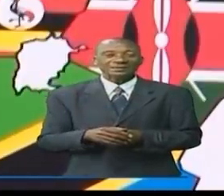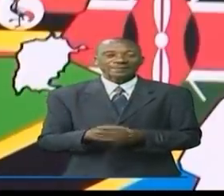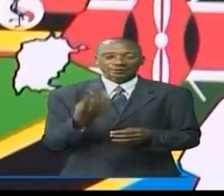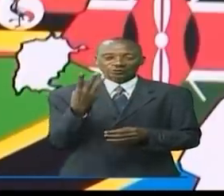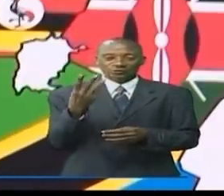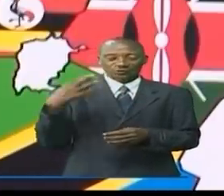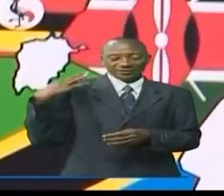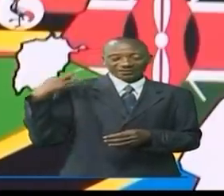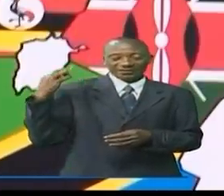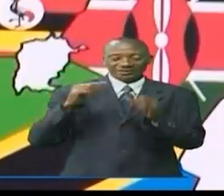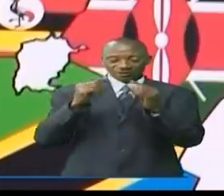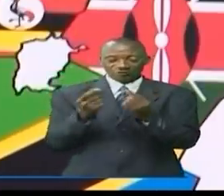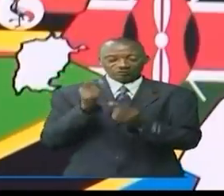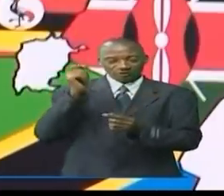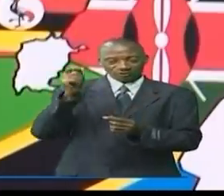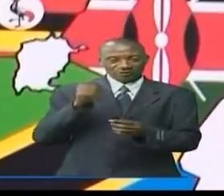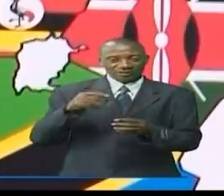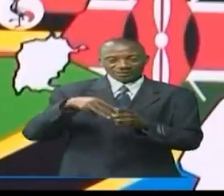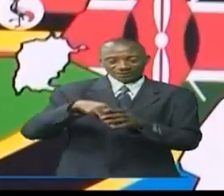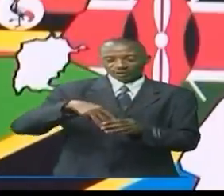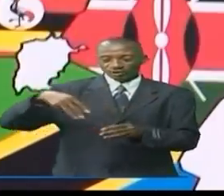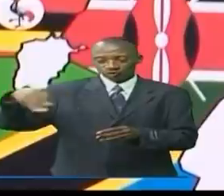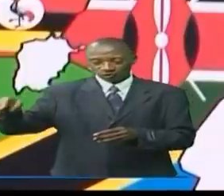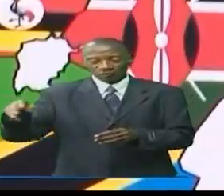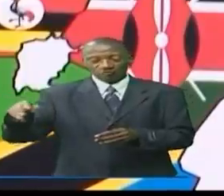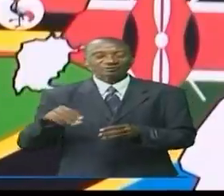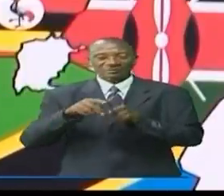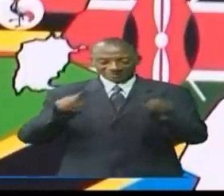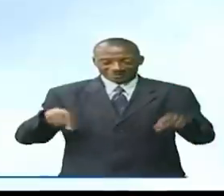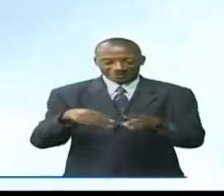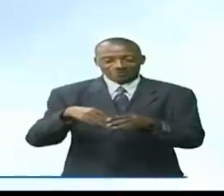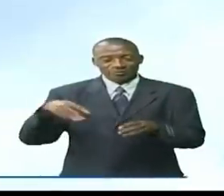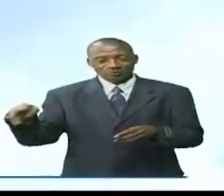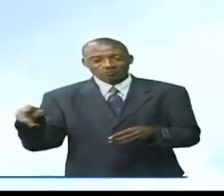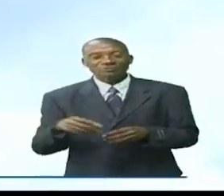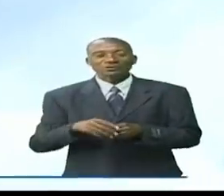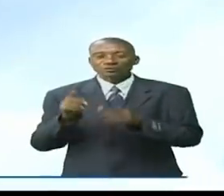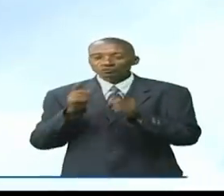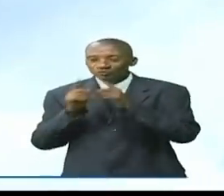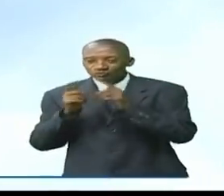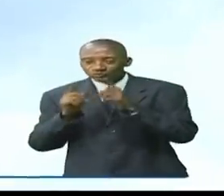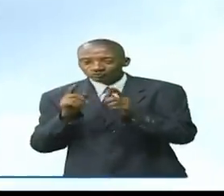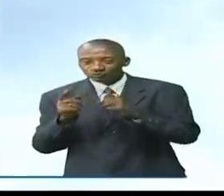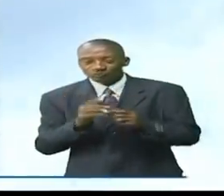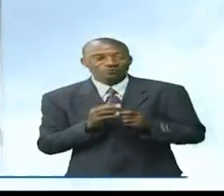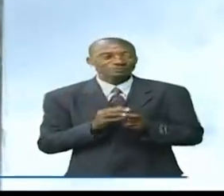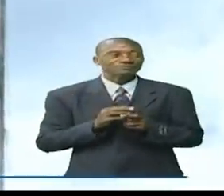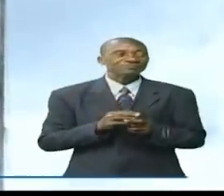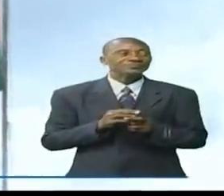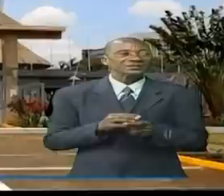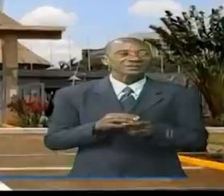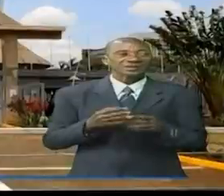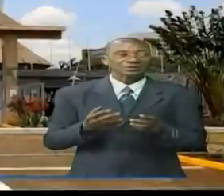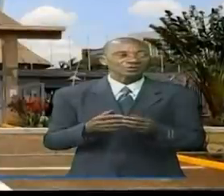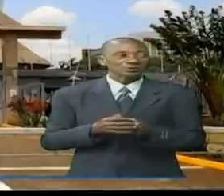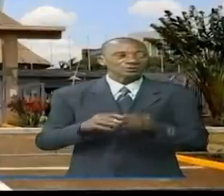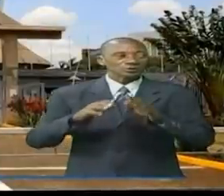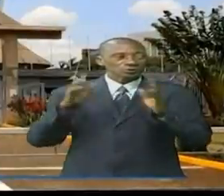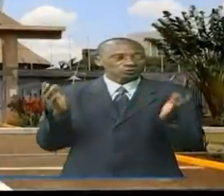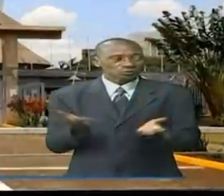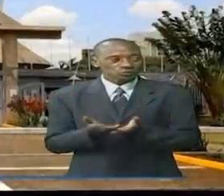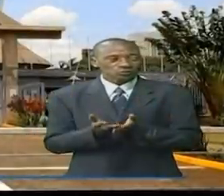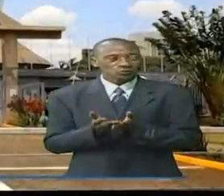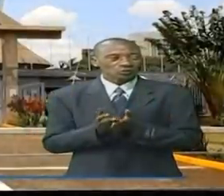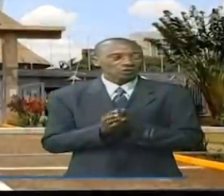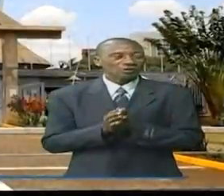ces mouvements armés. L'argumentaire de ces groupes engagés dans deux voies incompatibles n'a pas fait plier Serge